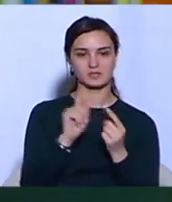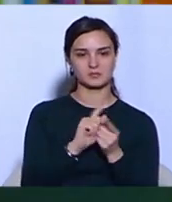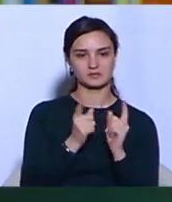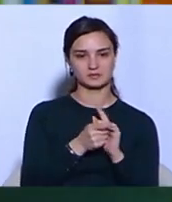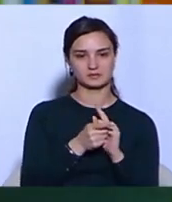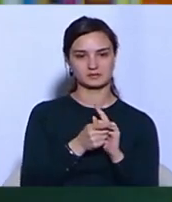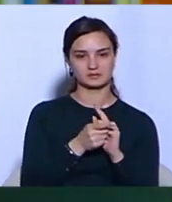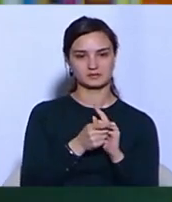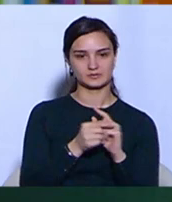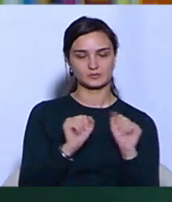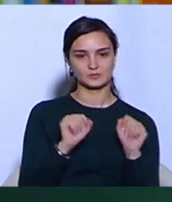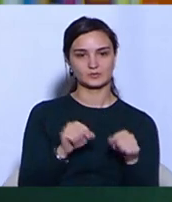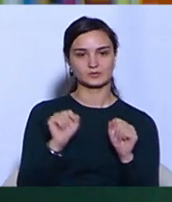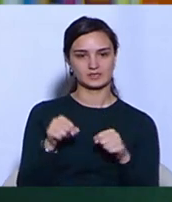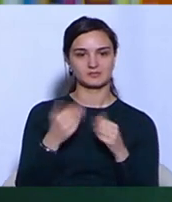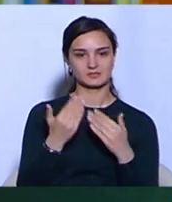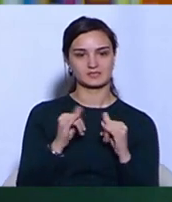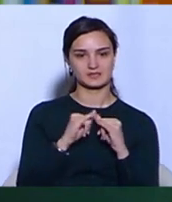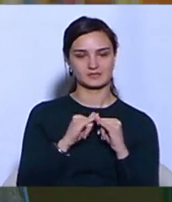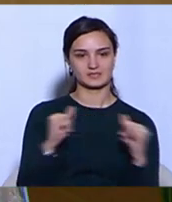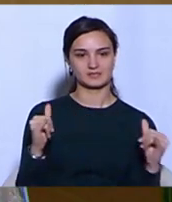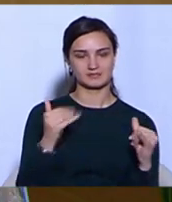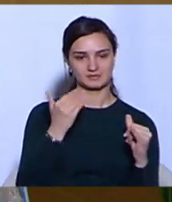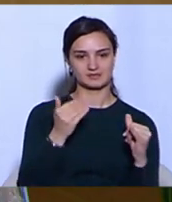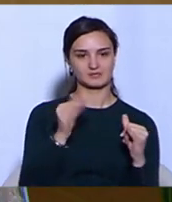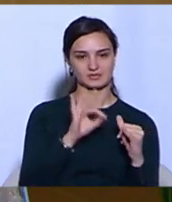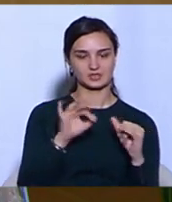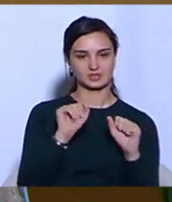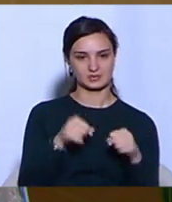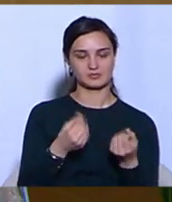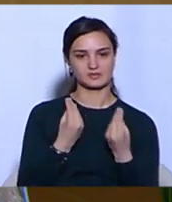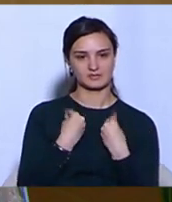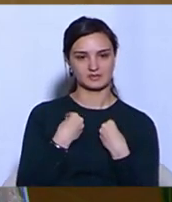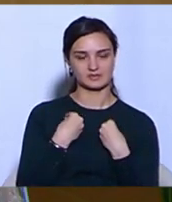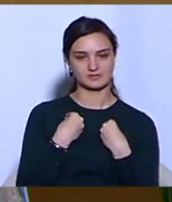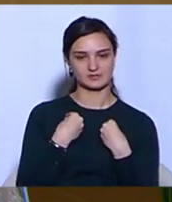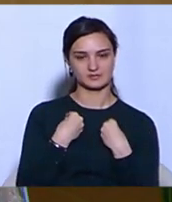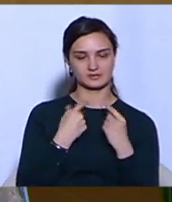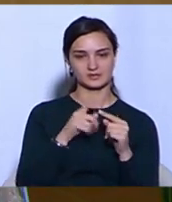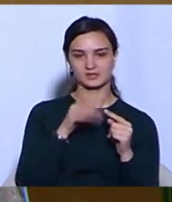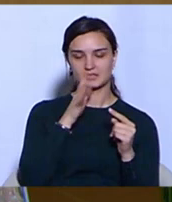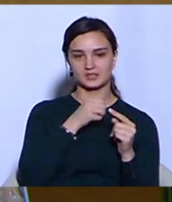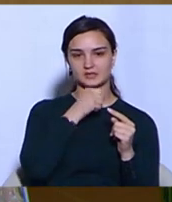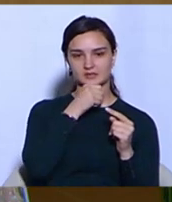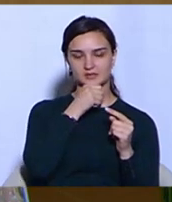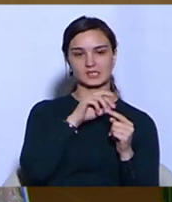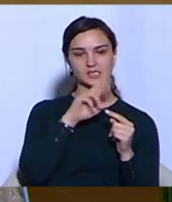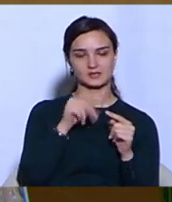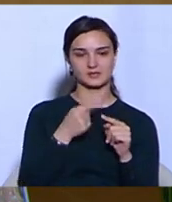არამედ უნარების განვითარების და განმტკიცების შესაძლებლობასაც გვაძლევს. აი ასაკი